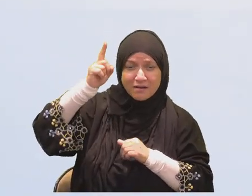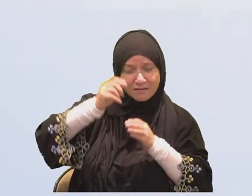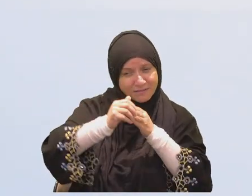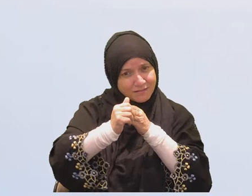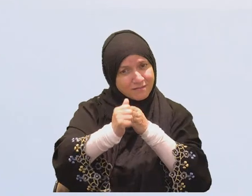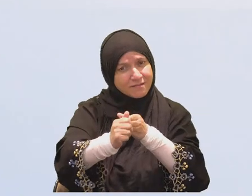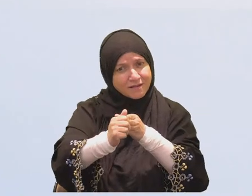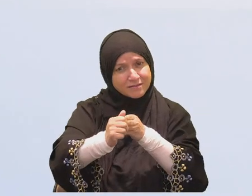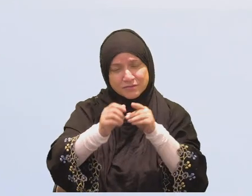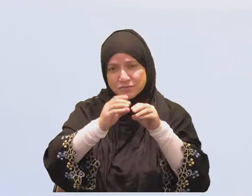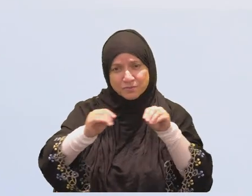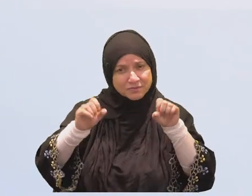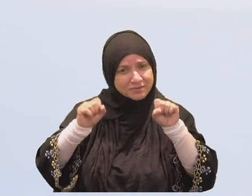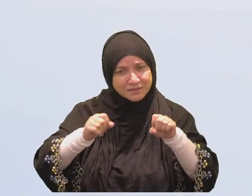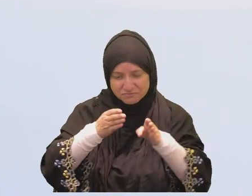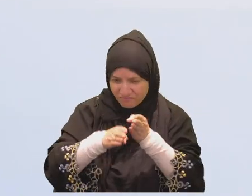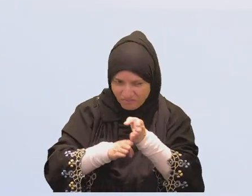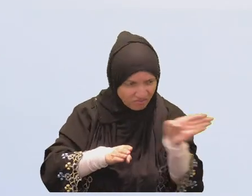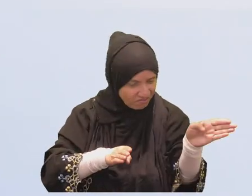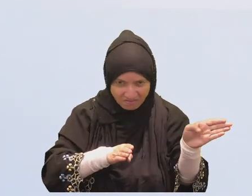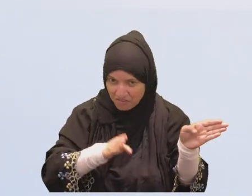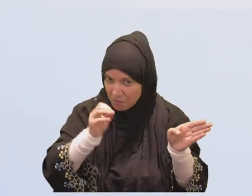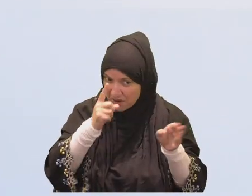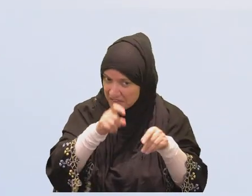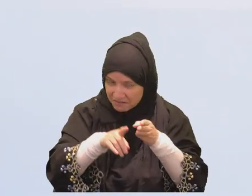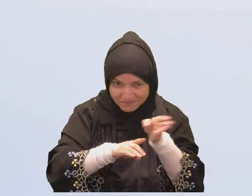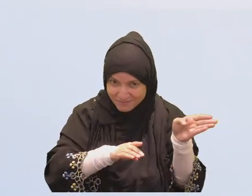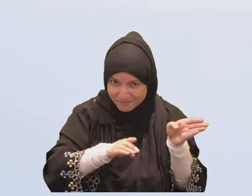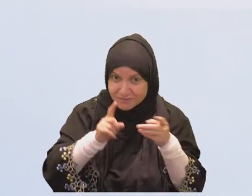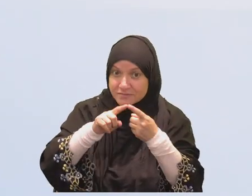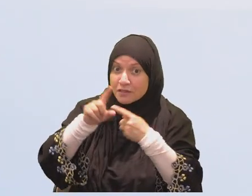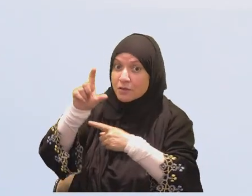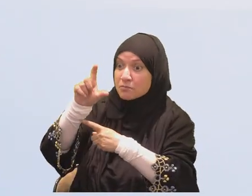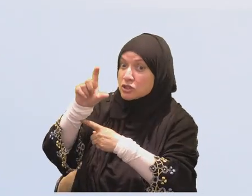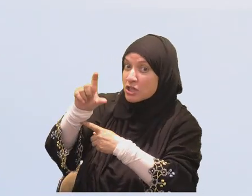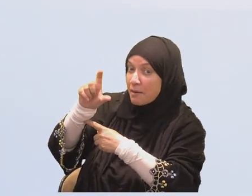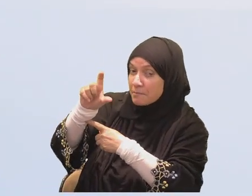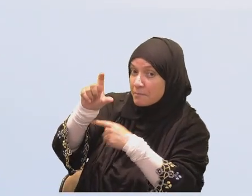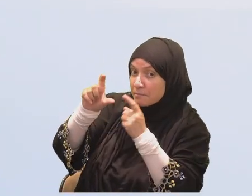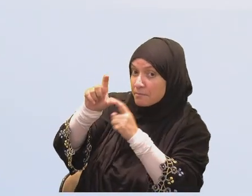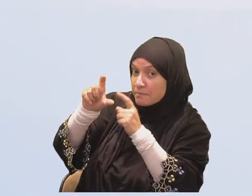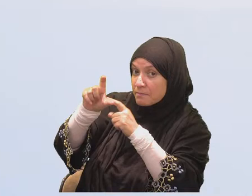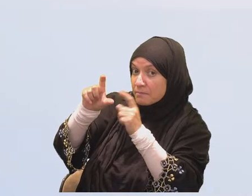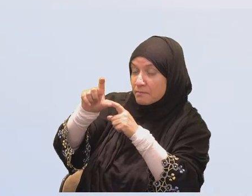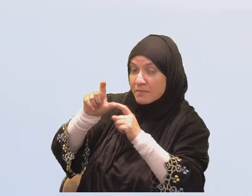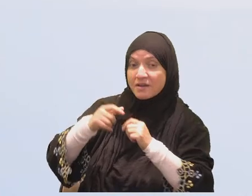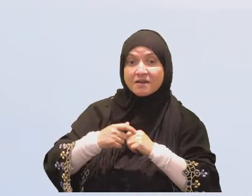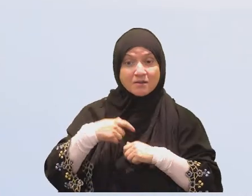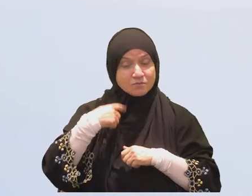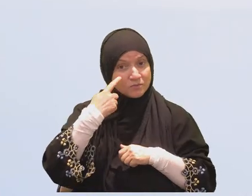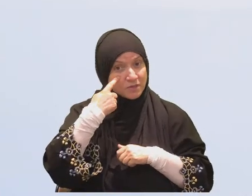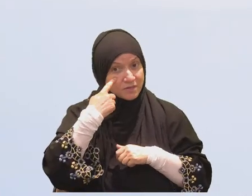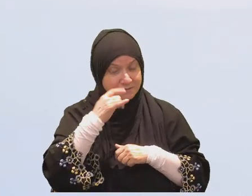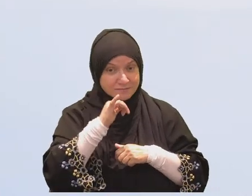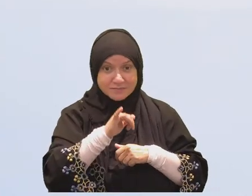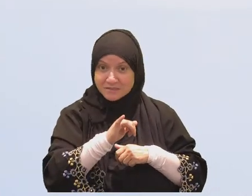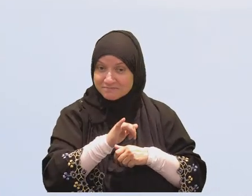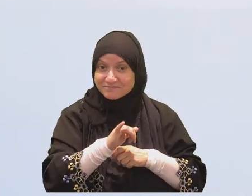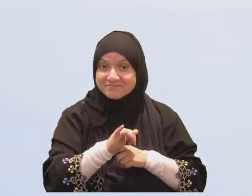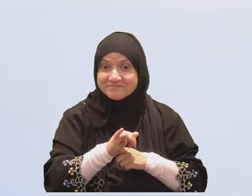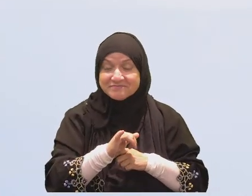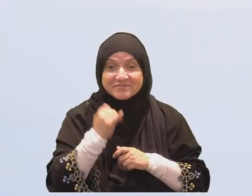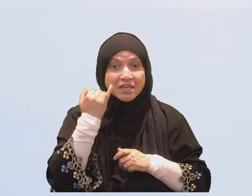حق تقاته ولا تموتن إلا وأنتم مسلمون يا أيها الناس